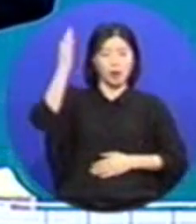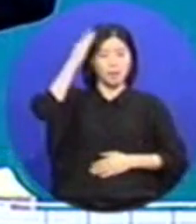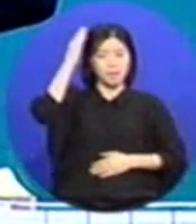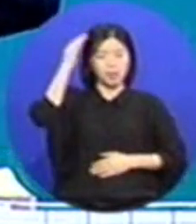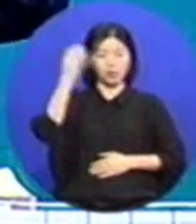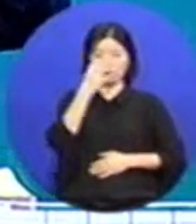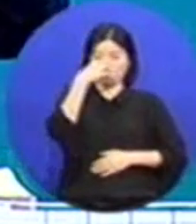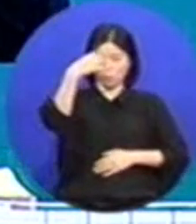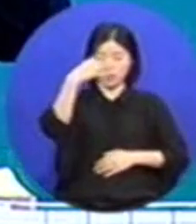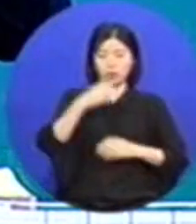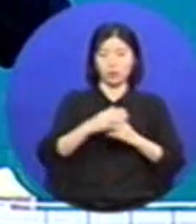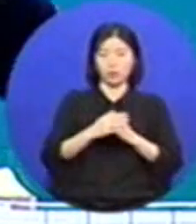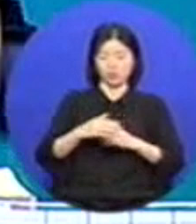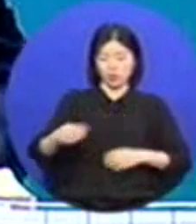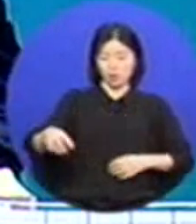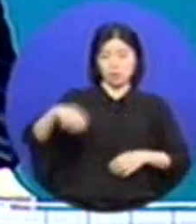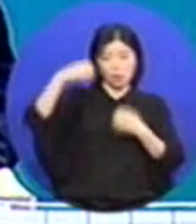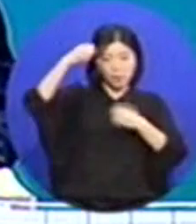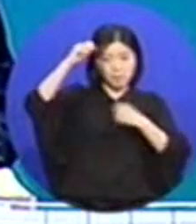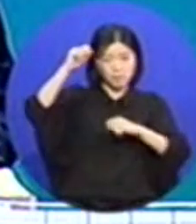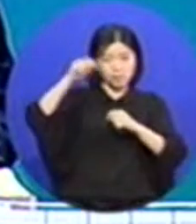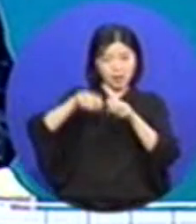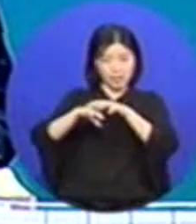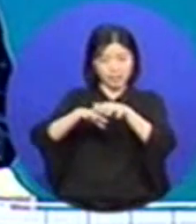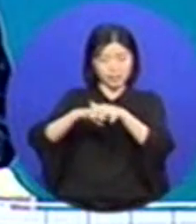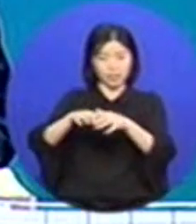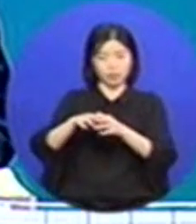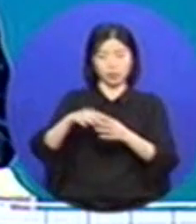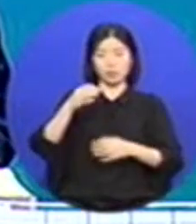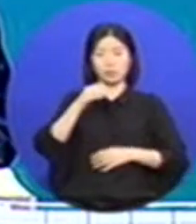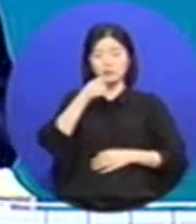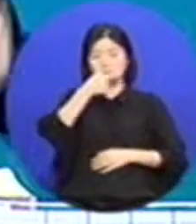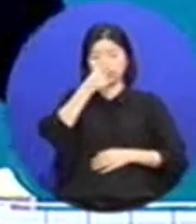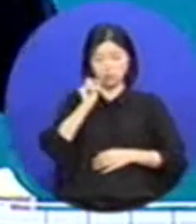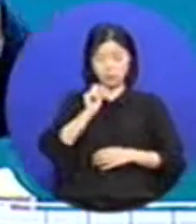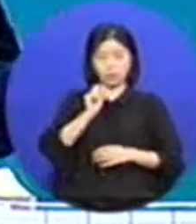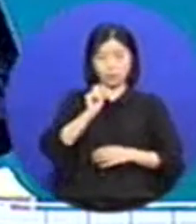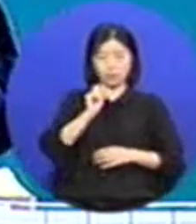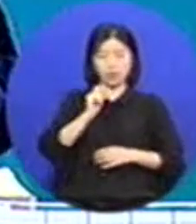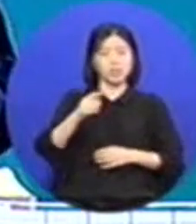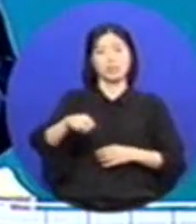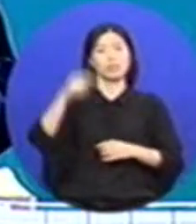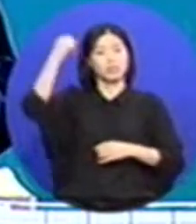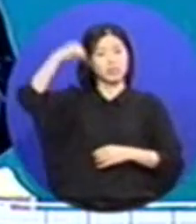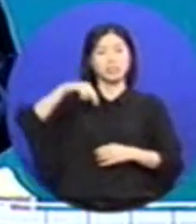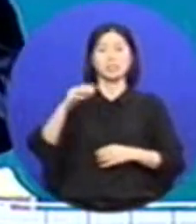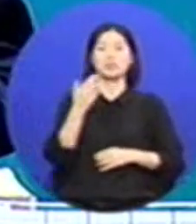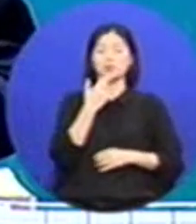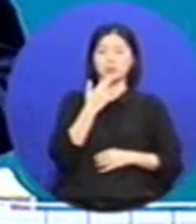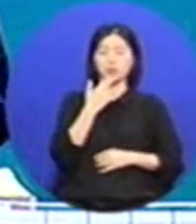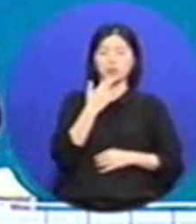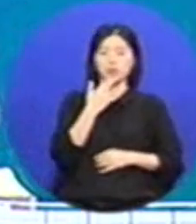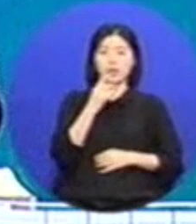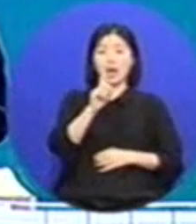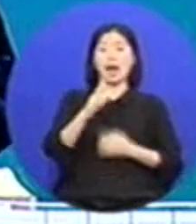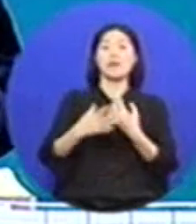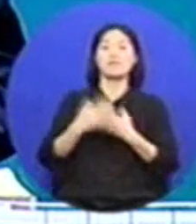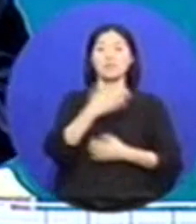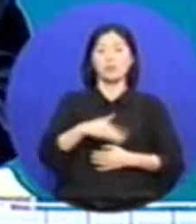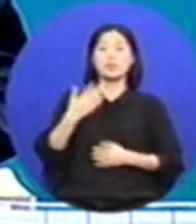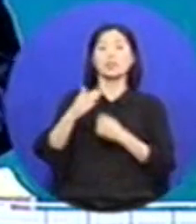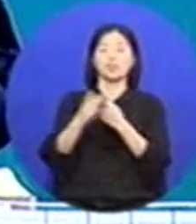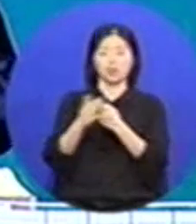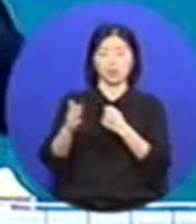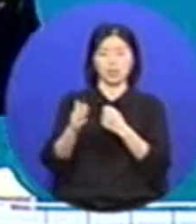교만하고 뭐 발가락이 라고 열등하고 그런게 없잖아요 몸이니까 1 몸이니까 남편과 아내 사이의